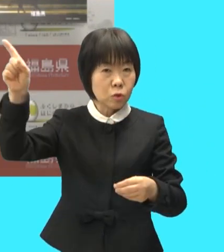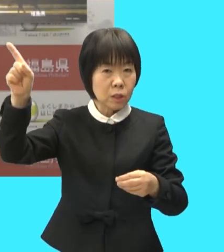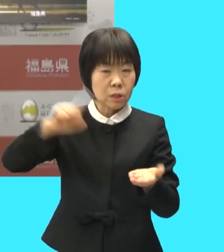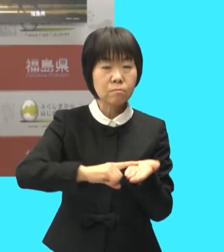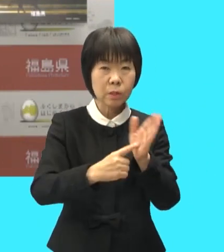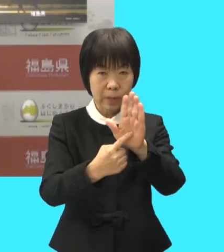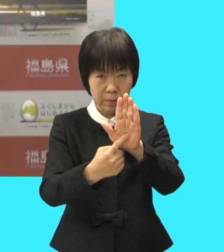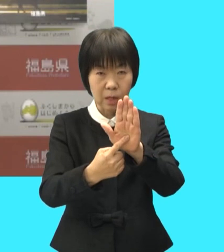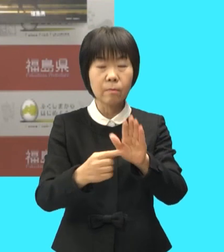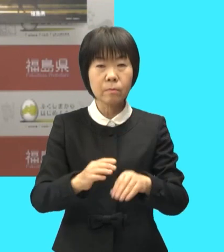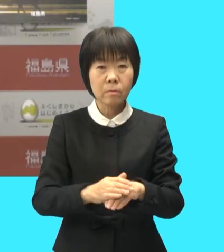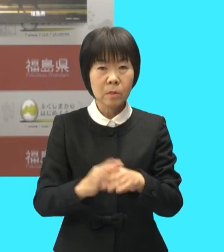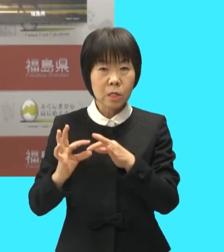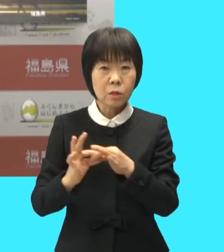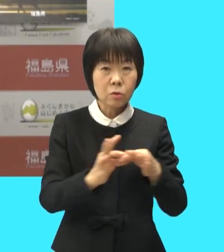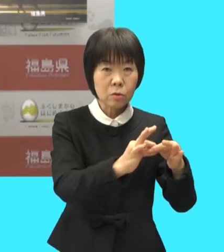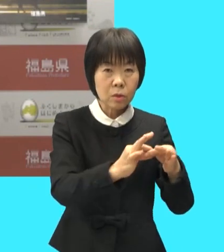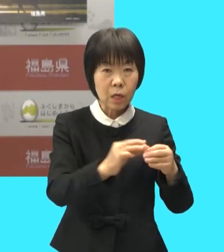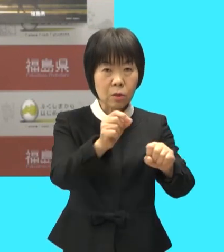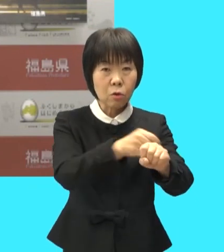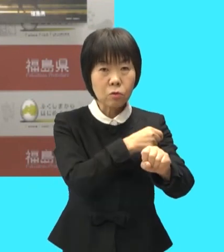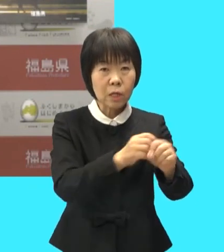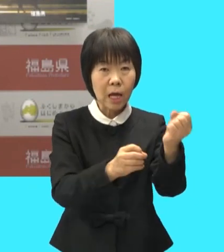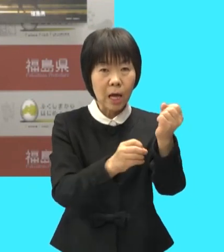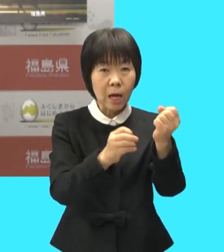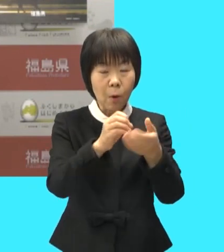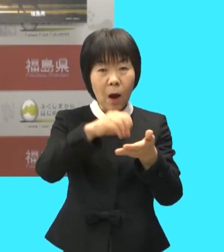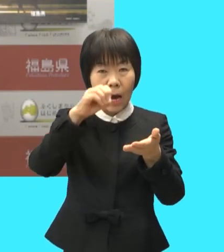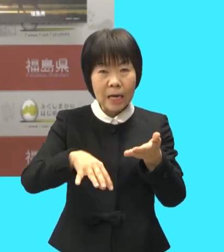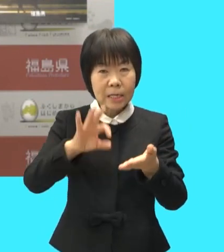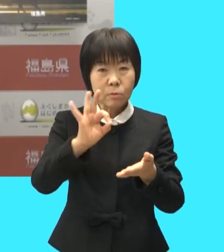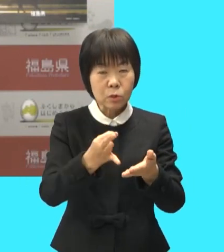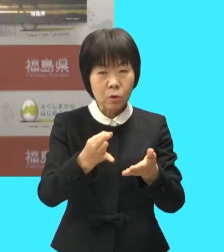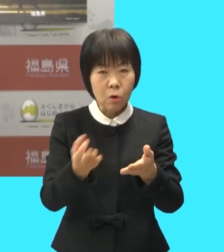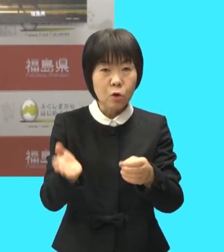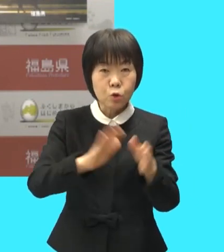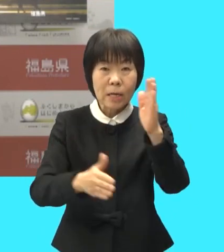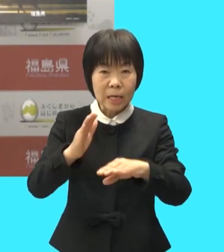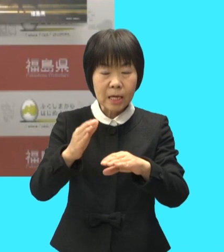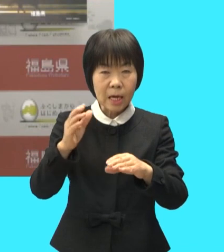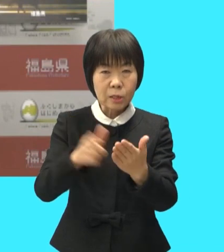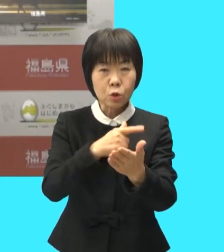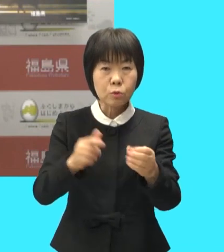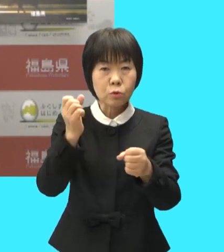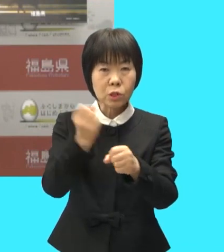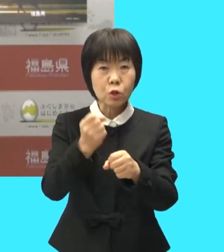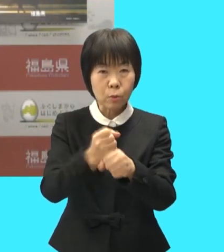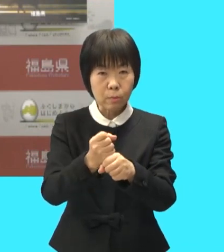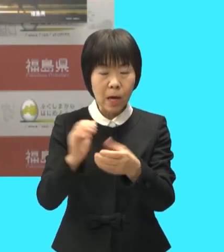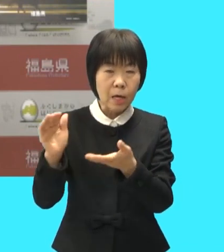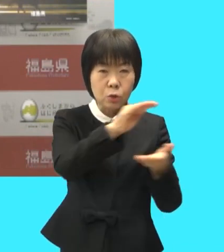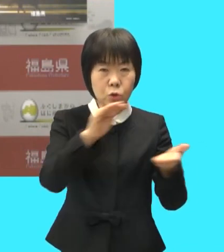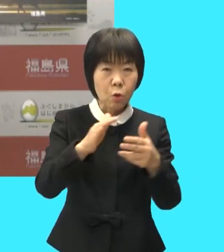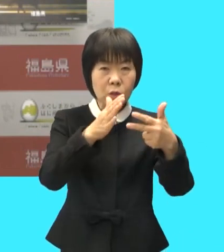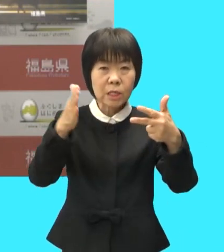ました。引き続き特定廃棄物の埋め立て処分事業も含め、輸送や施